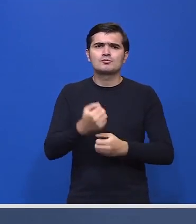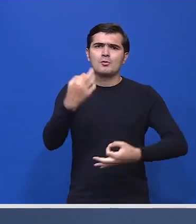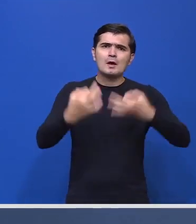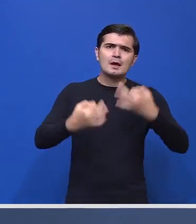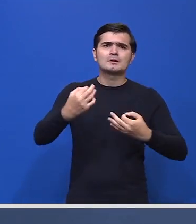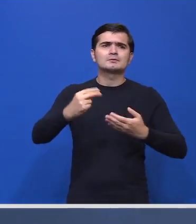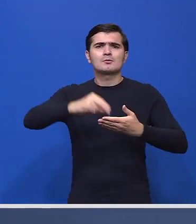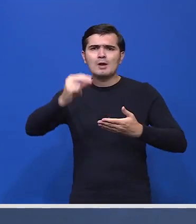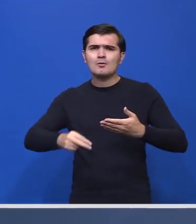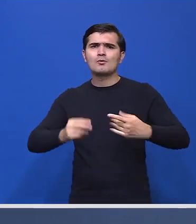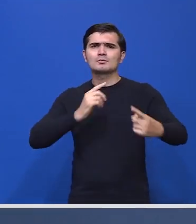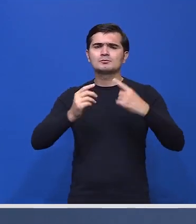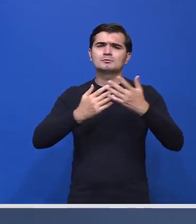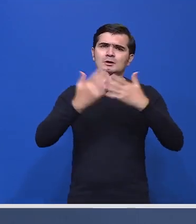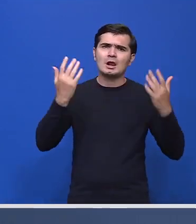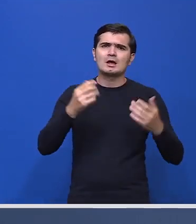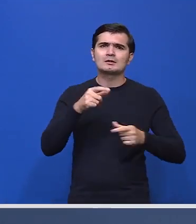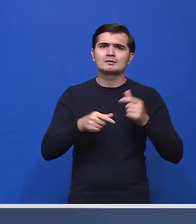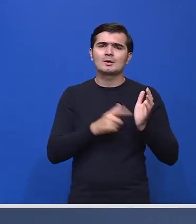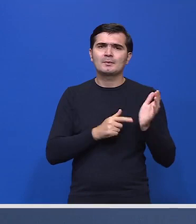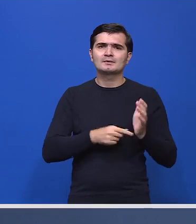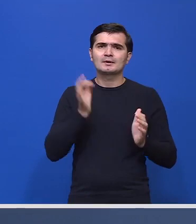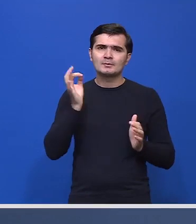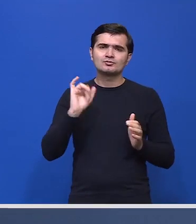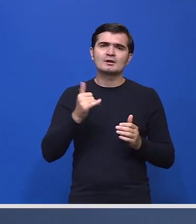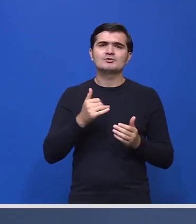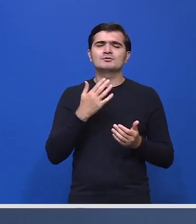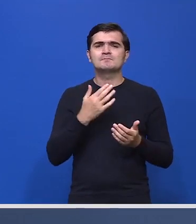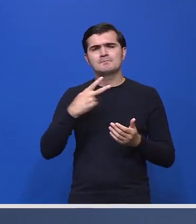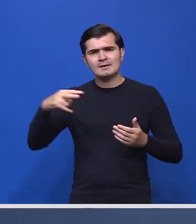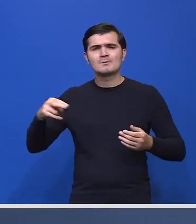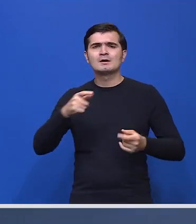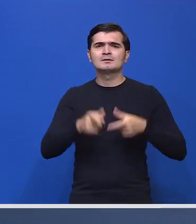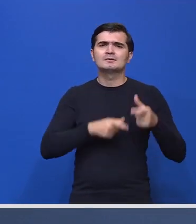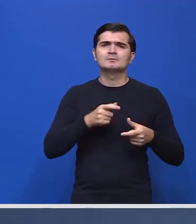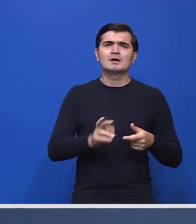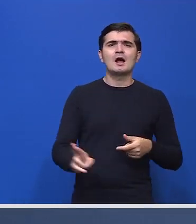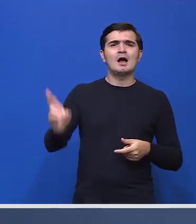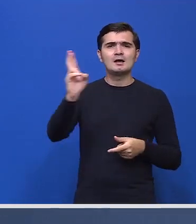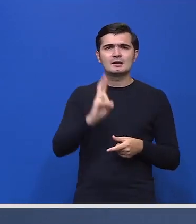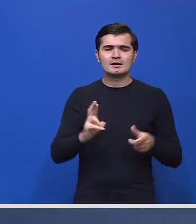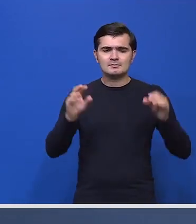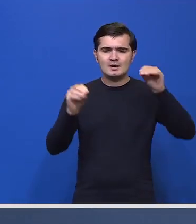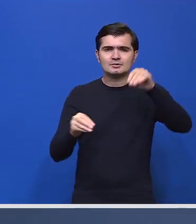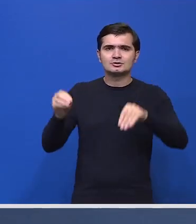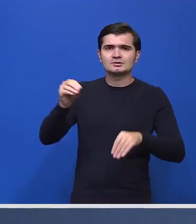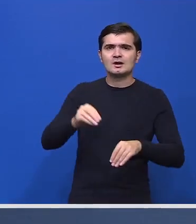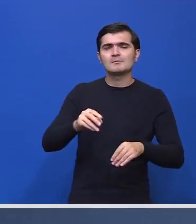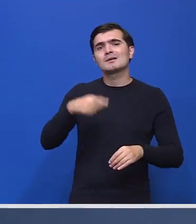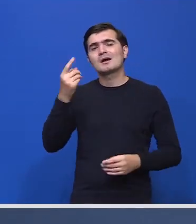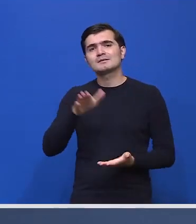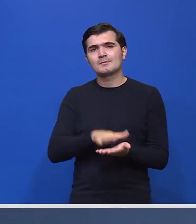acord, discuții clare cu privire la pensiile speciale și mai departe cu privire la reașezarea lor pe alte